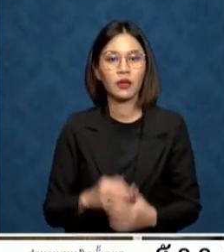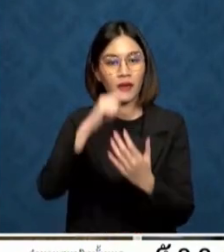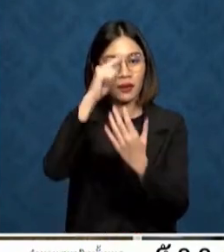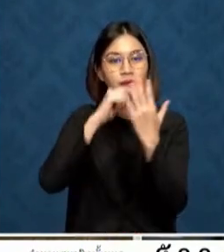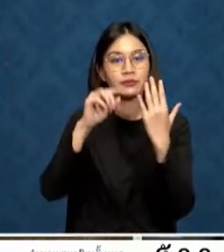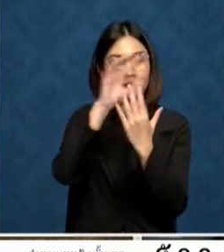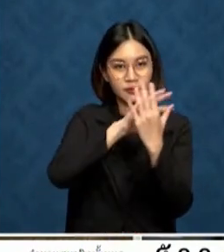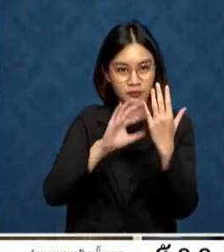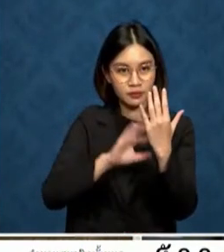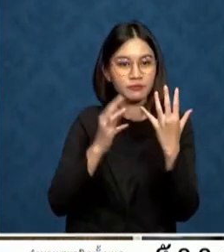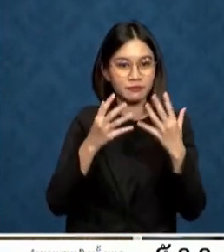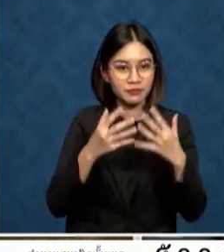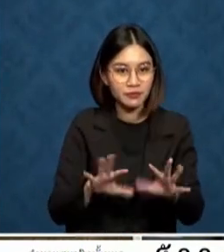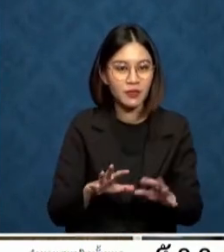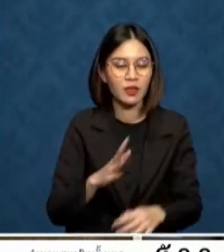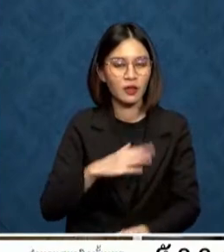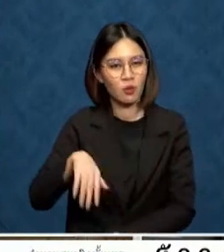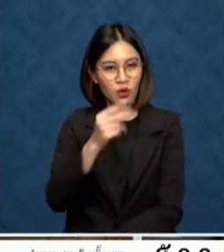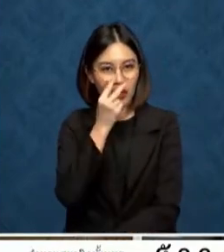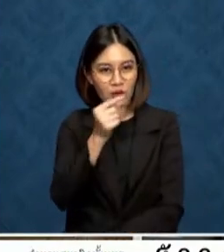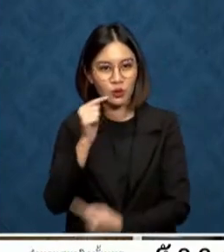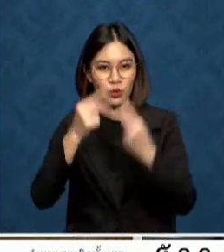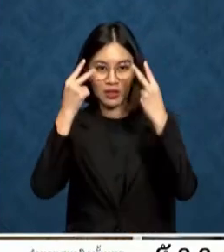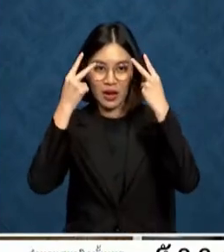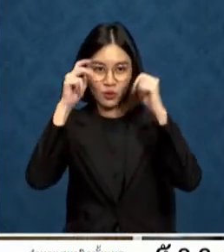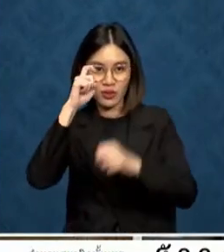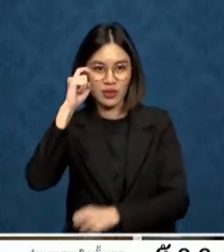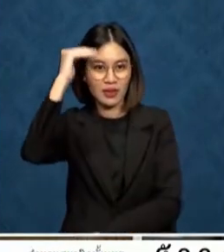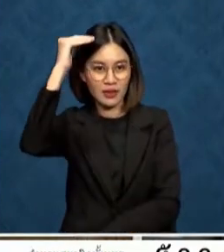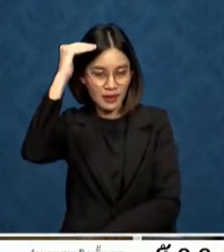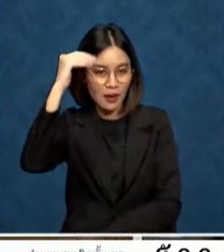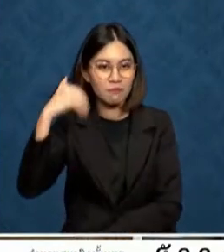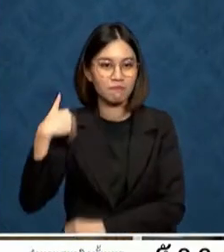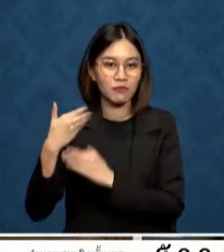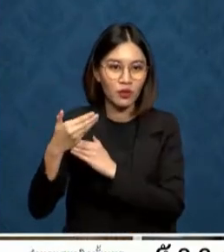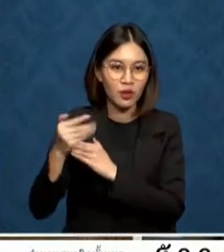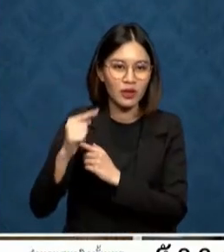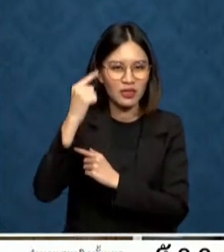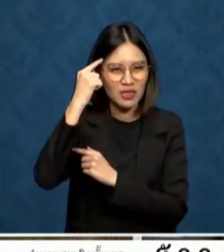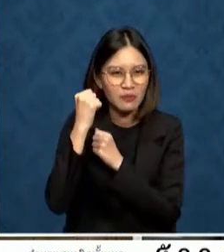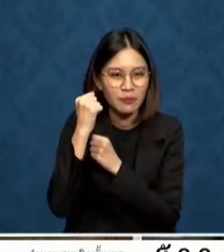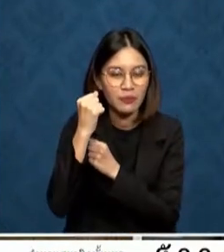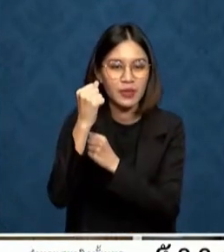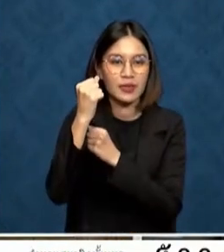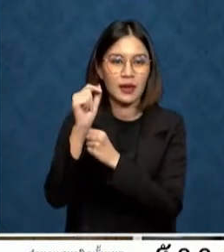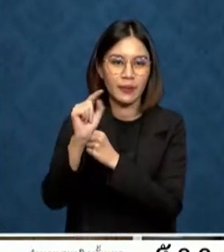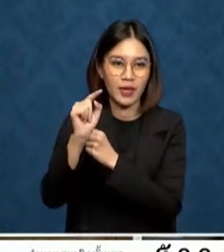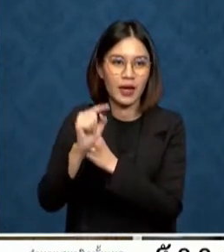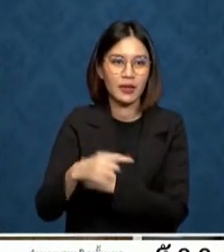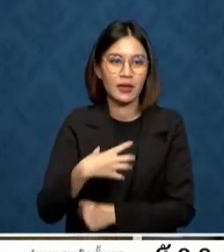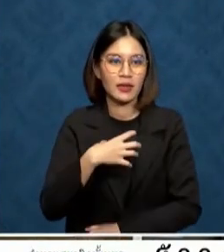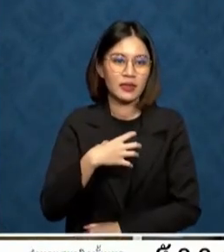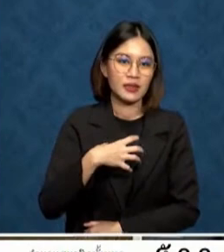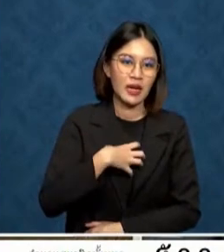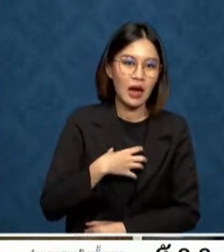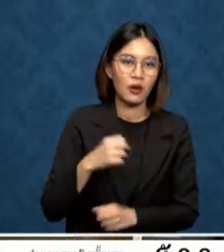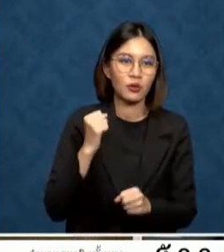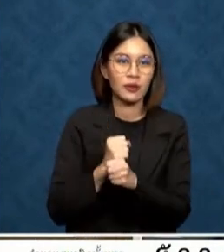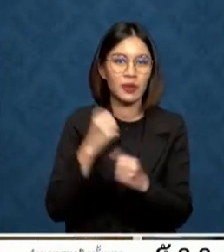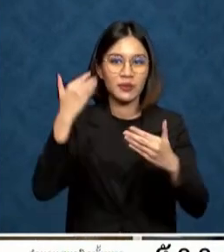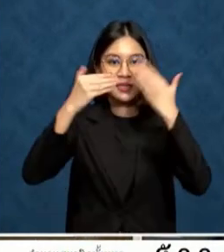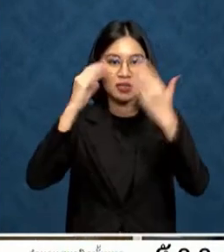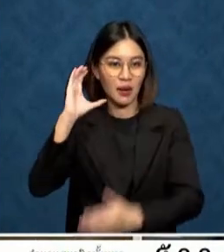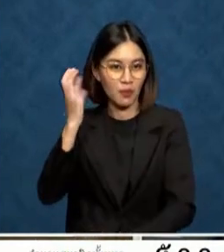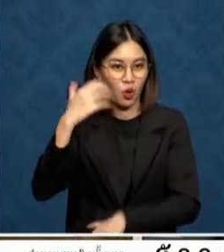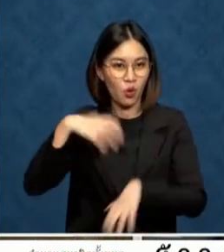ครับเราสิ่งที่เราเห็นจากนายกเศรษฐาช่วงหลังมานี้ก็คือความพยายามของท่านนายกที่จะดึงงานระดับโลกเข้ามาจัด